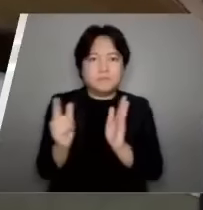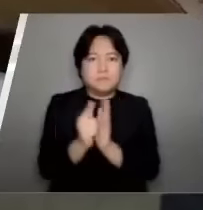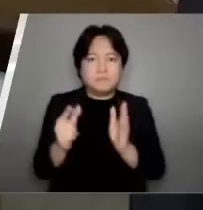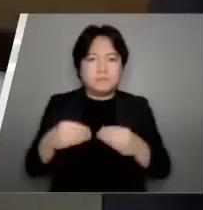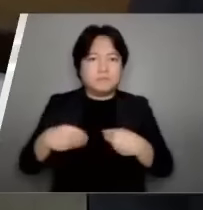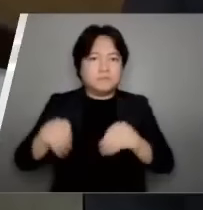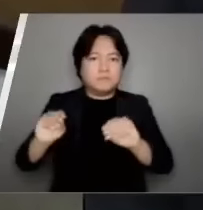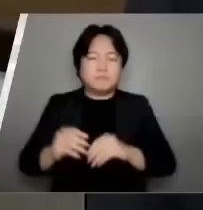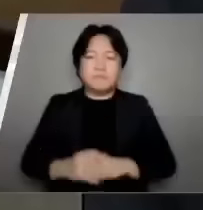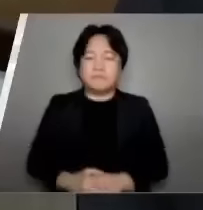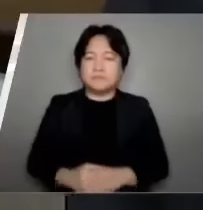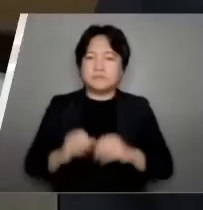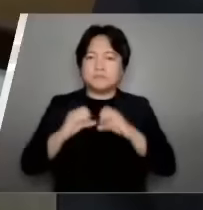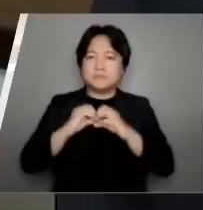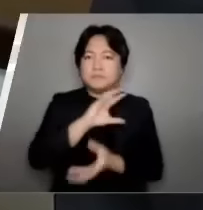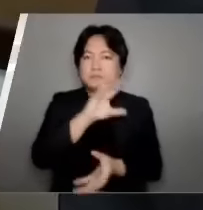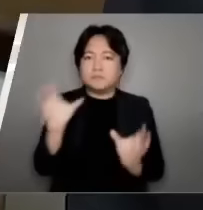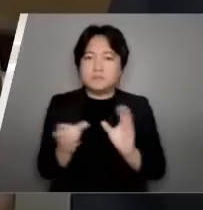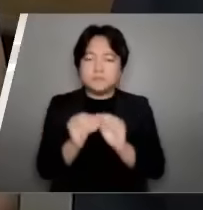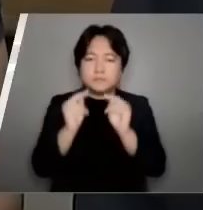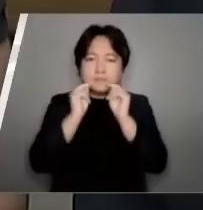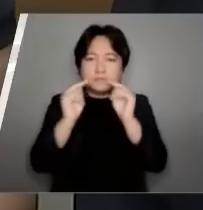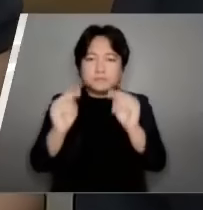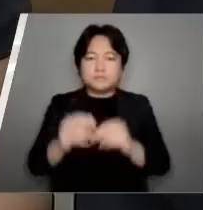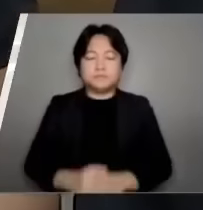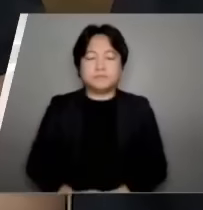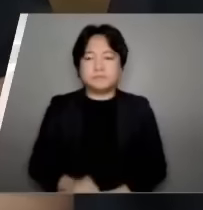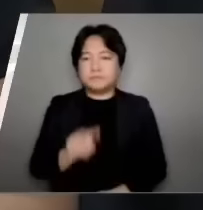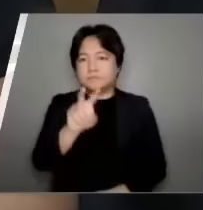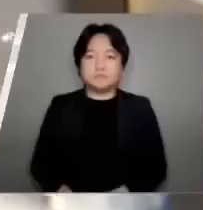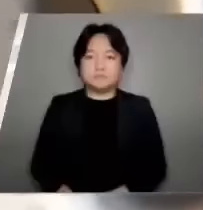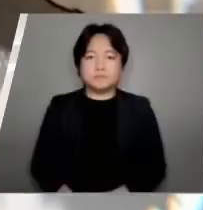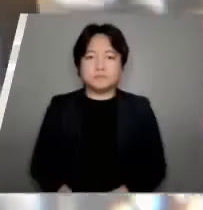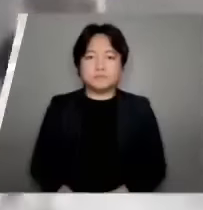Integrated News, John Consulta ang inyong saksi.